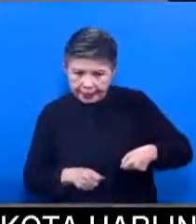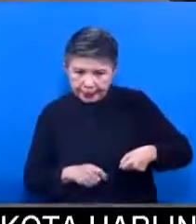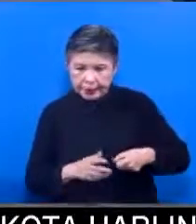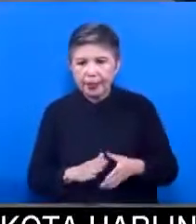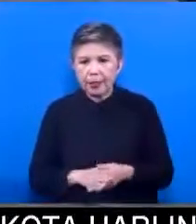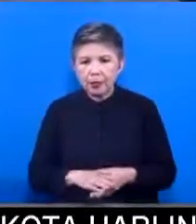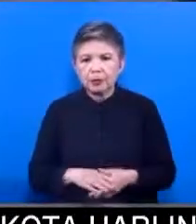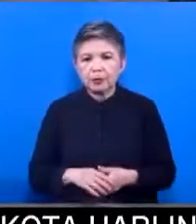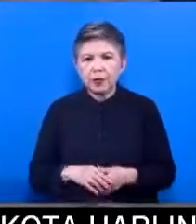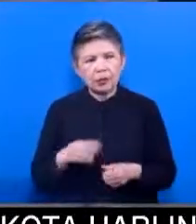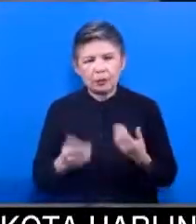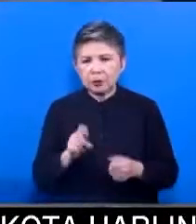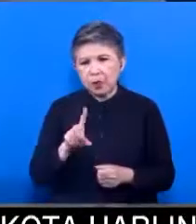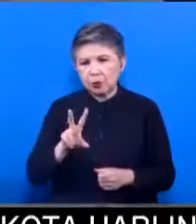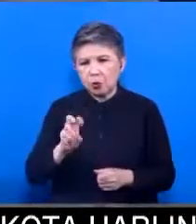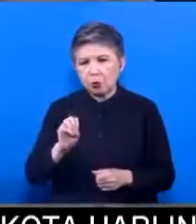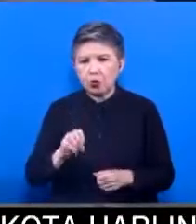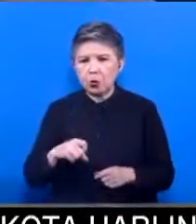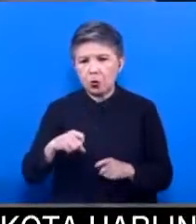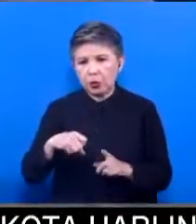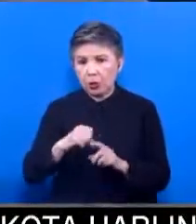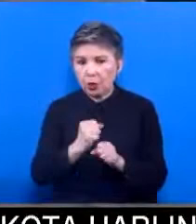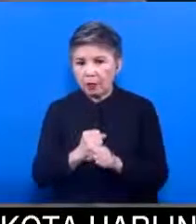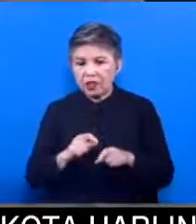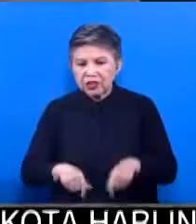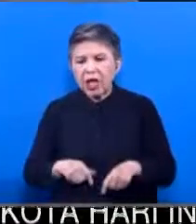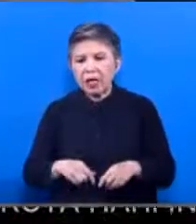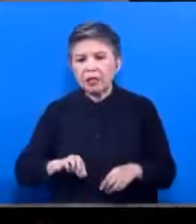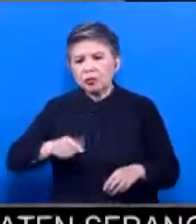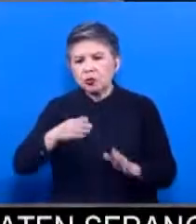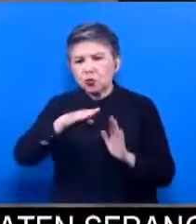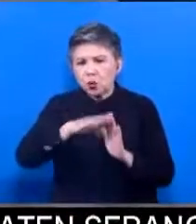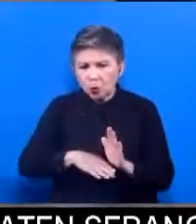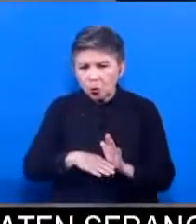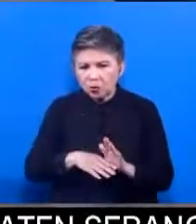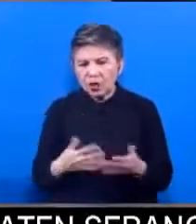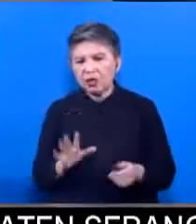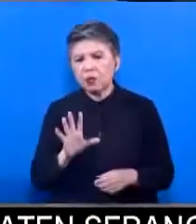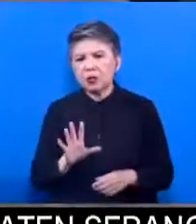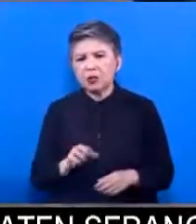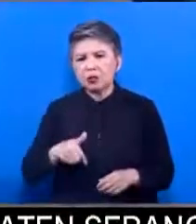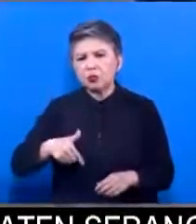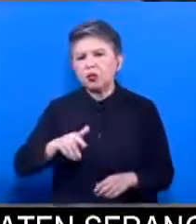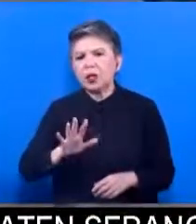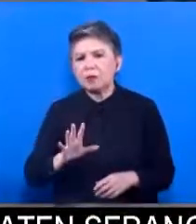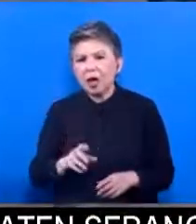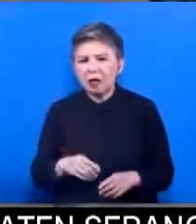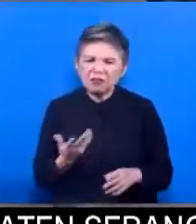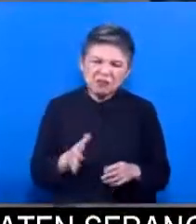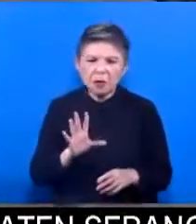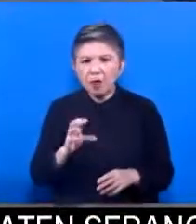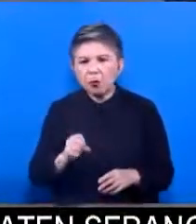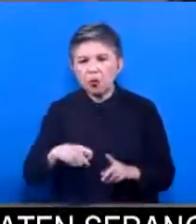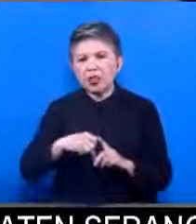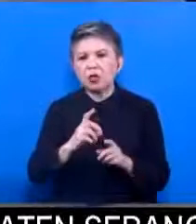daripada 120 kiloan lah. Sekarang malah justru mengalami penurunan paling 5 gigen, berarti 75 50